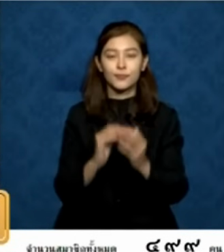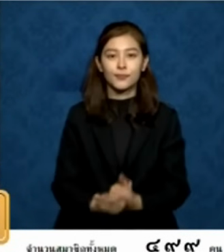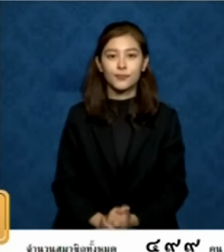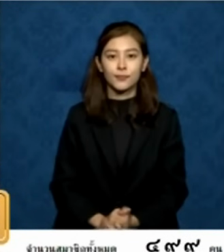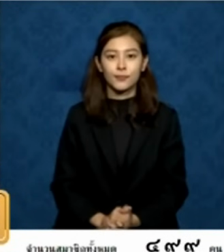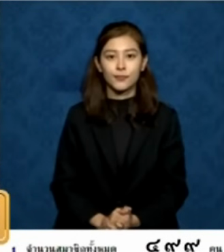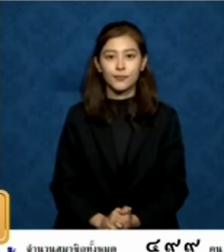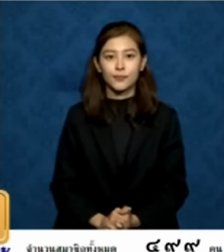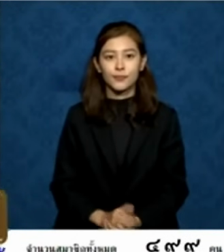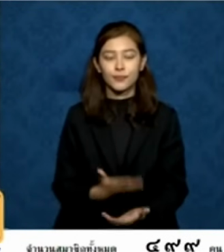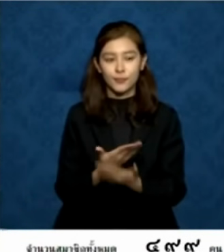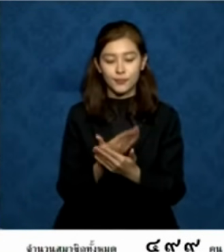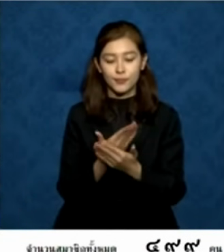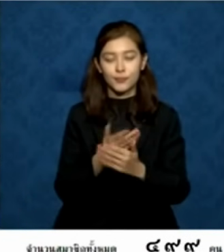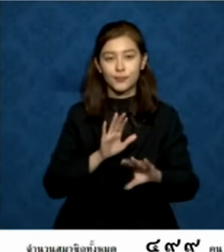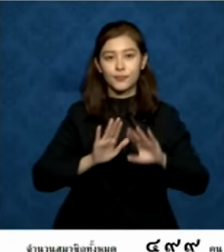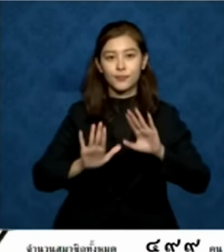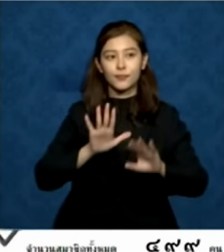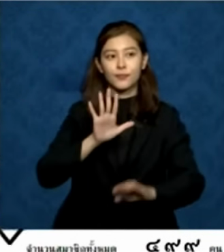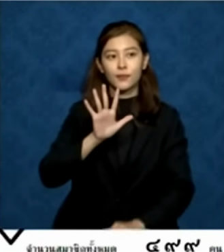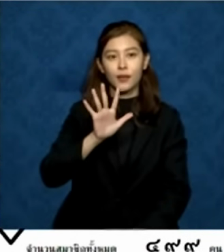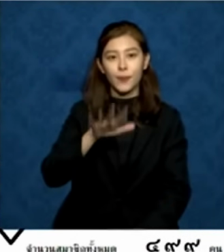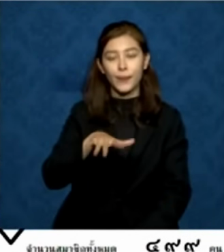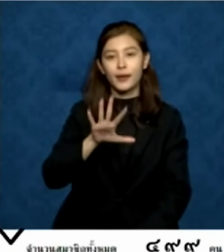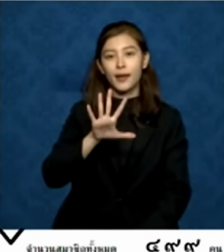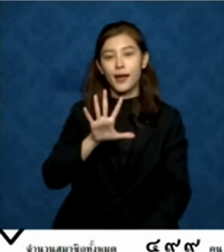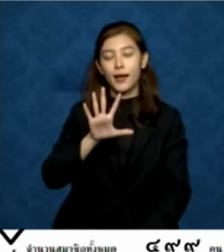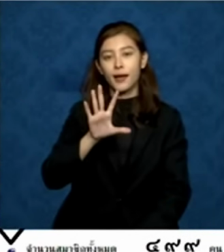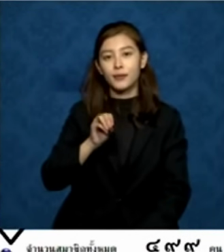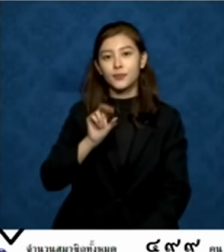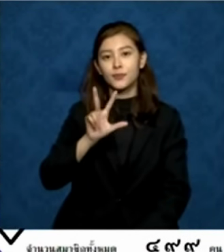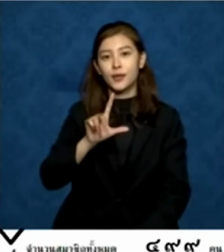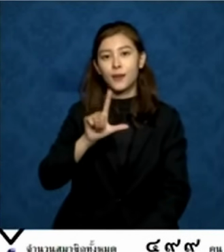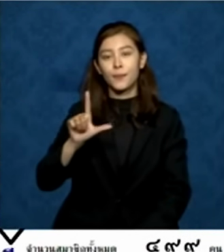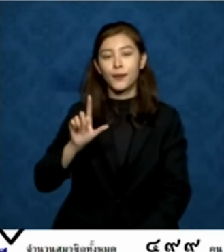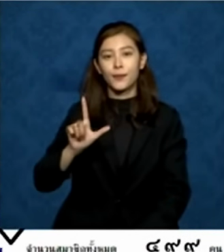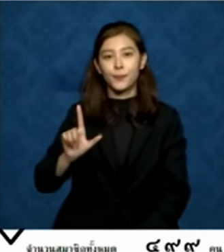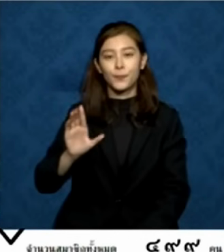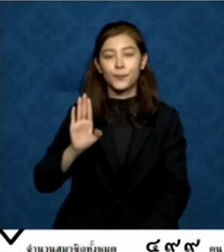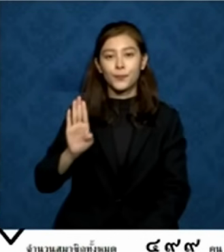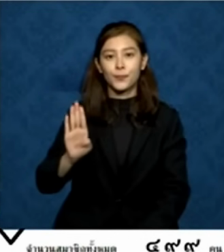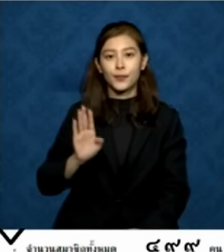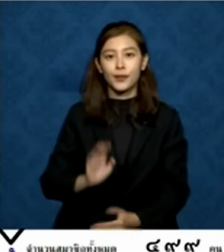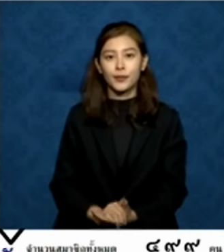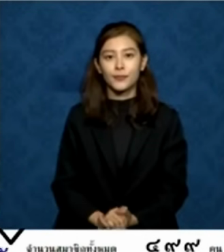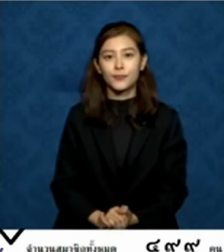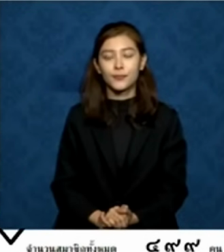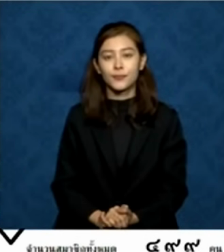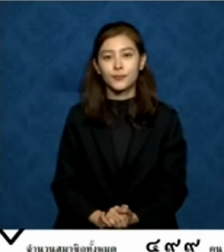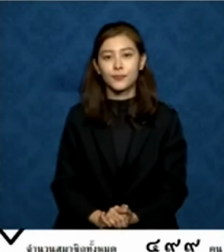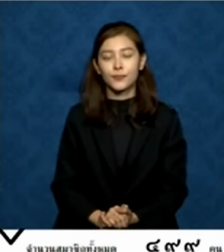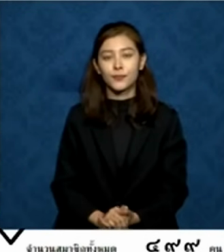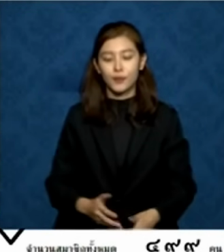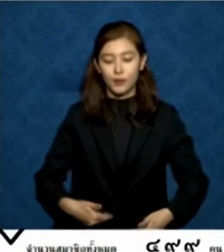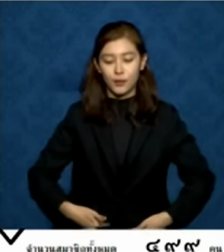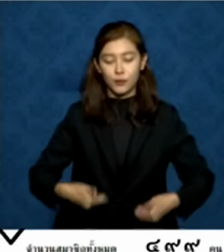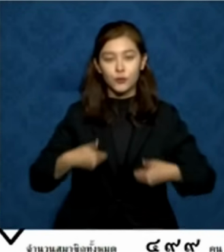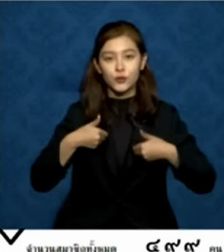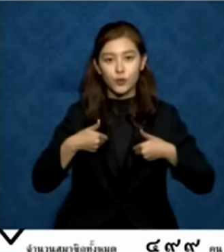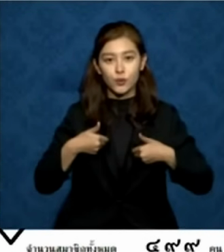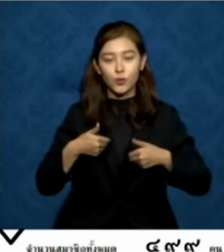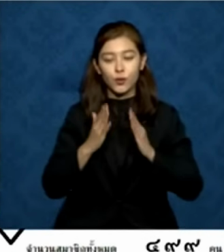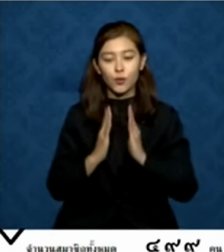งบประมาณ 5,053 ล้านบาทเพื่อยกระดับคุณภาพชีวิตของผู้มีรายได้น้